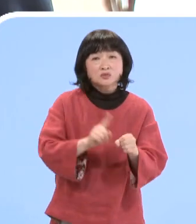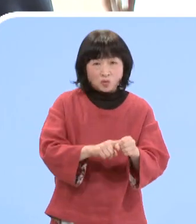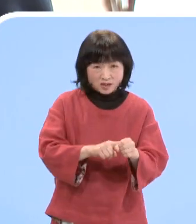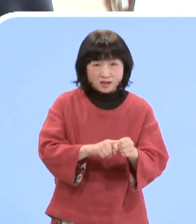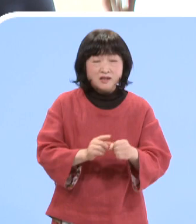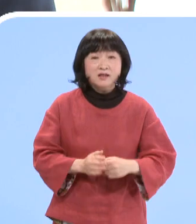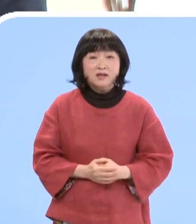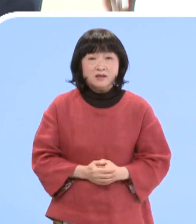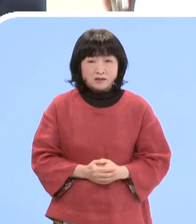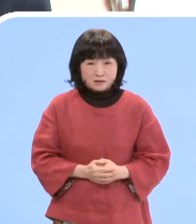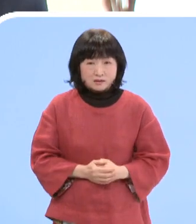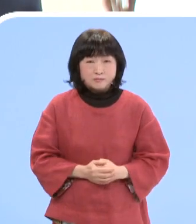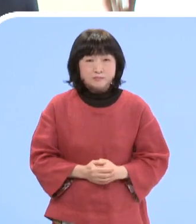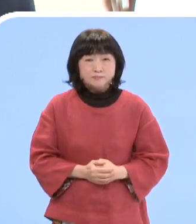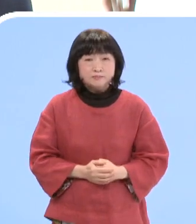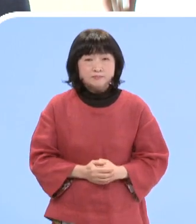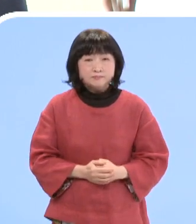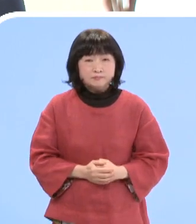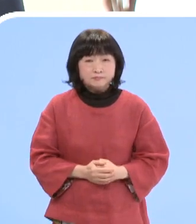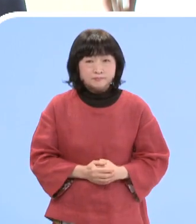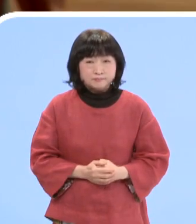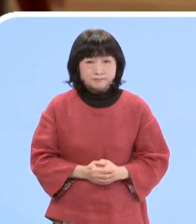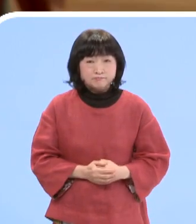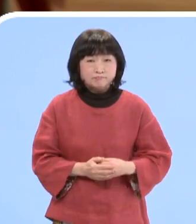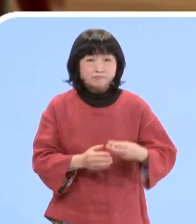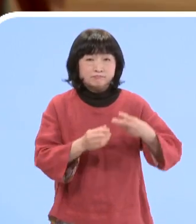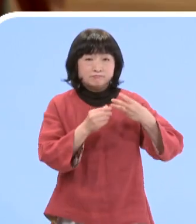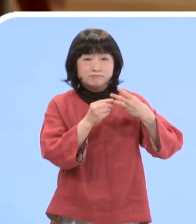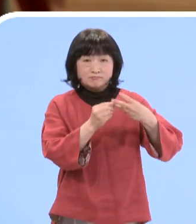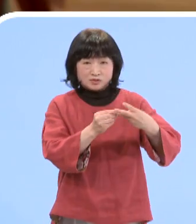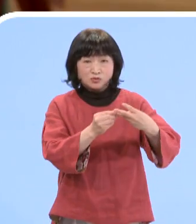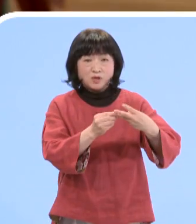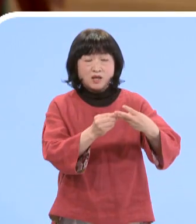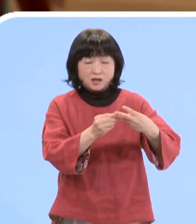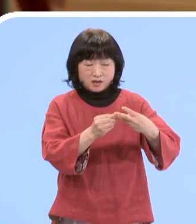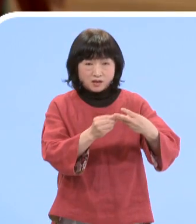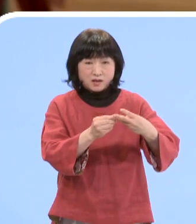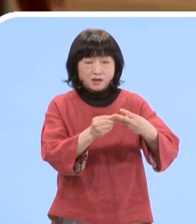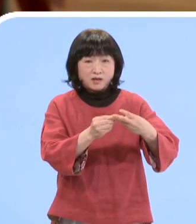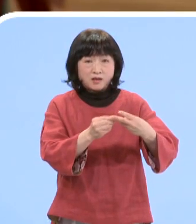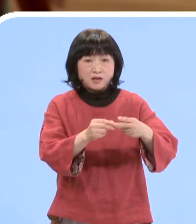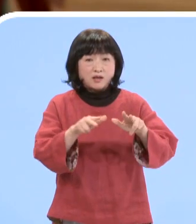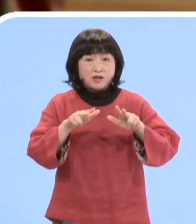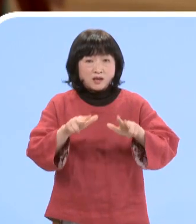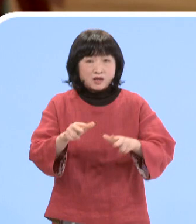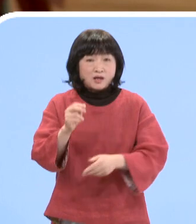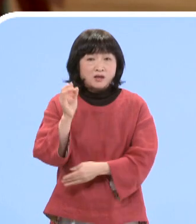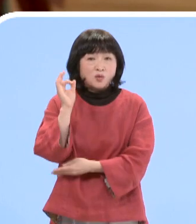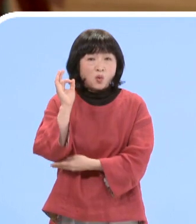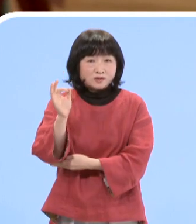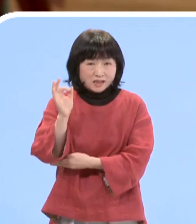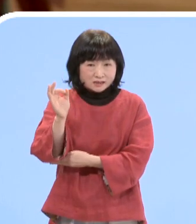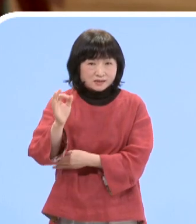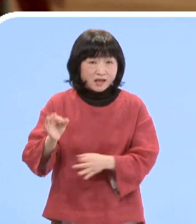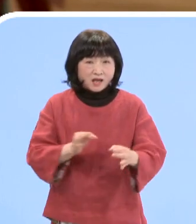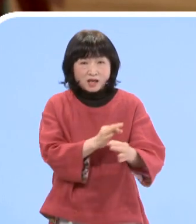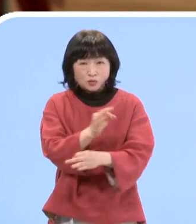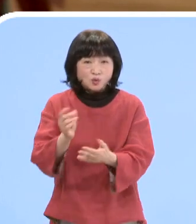うです ね、そういう意味で一つの節目。それから3番目はですね、行財政運営方針